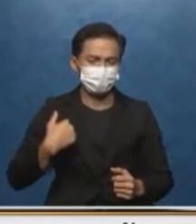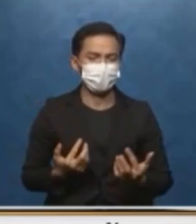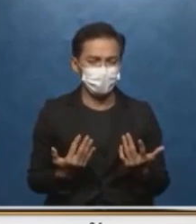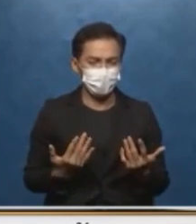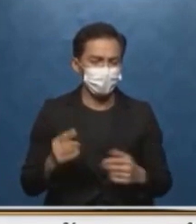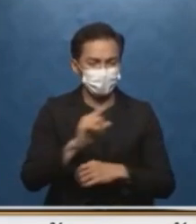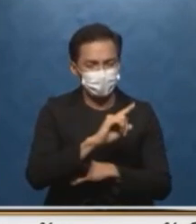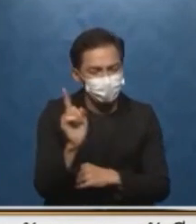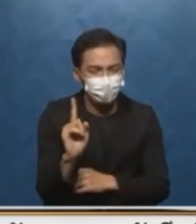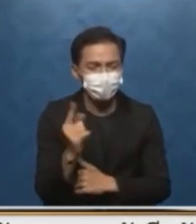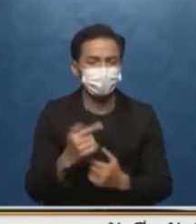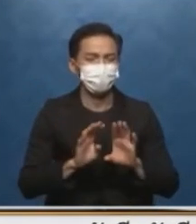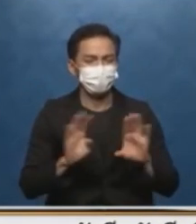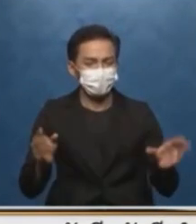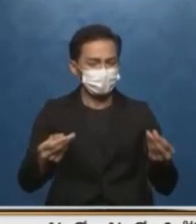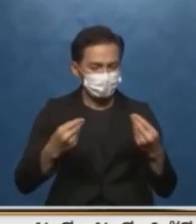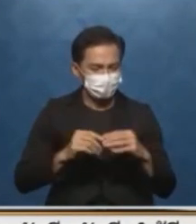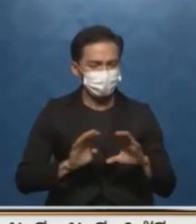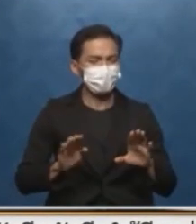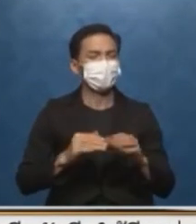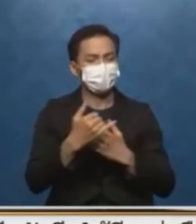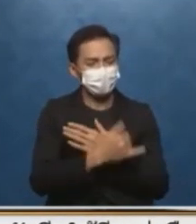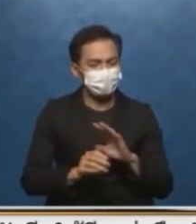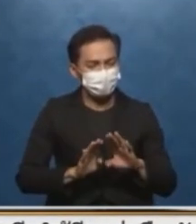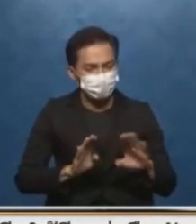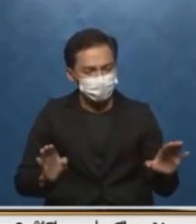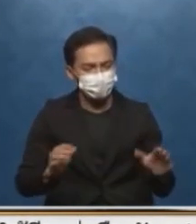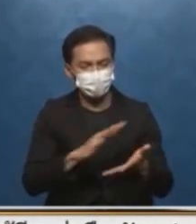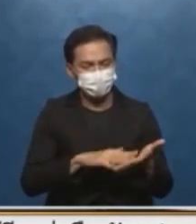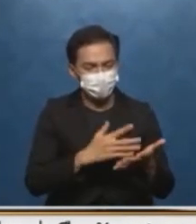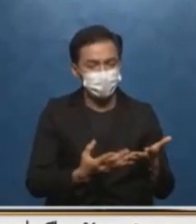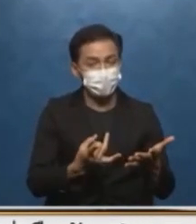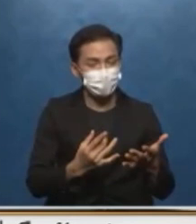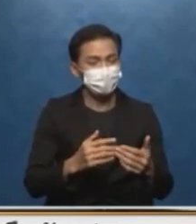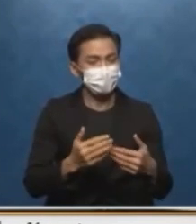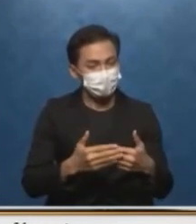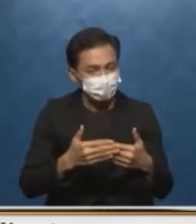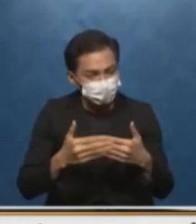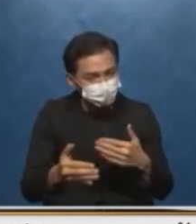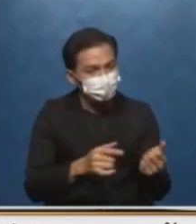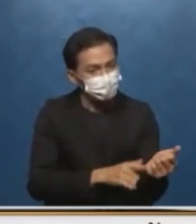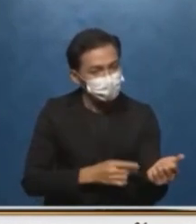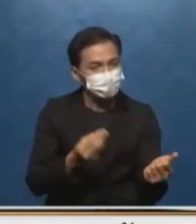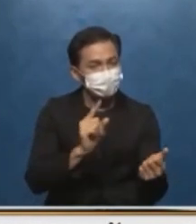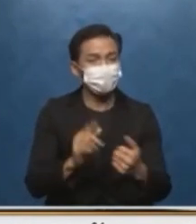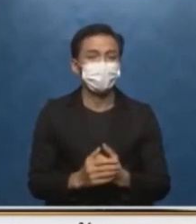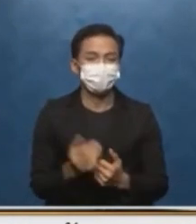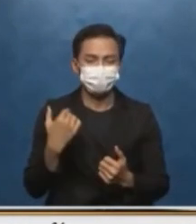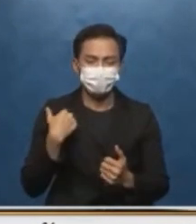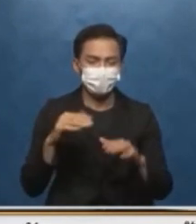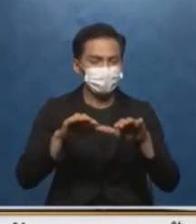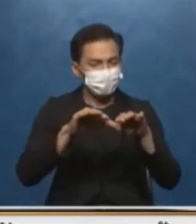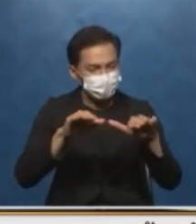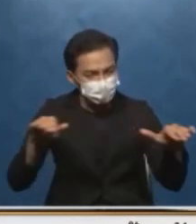เมื่อไหร่แผนเปิดประเทศคืออะไรอีกนานหรือเปล่าจะมีมาตรการอะไรที่จะอนุ